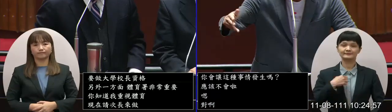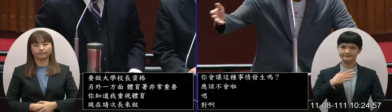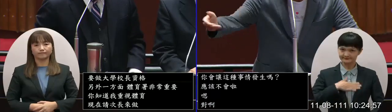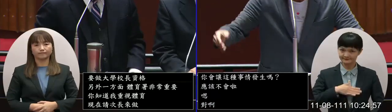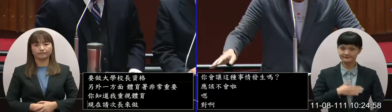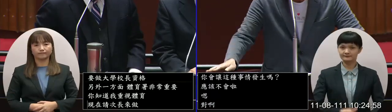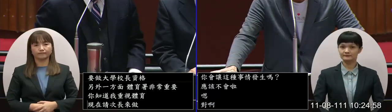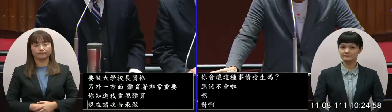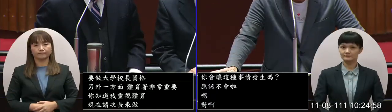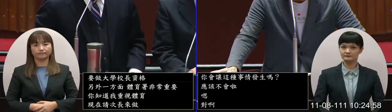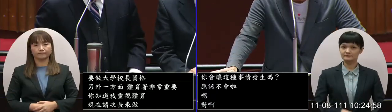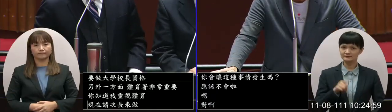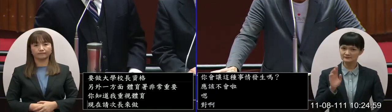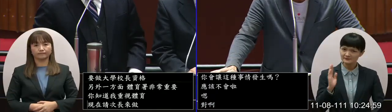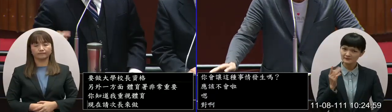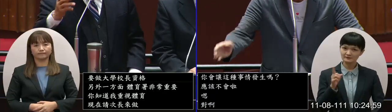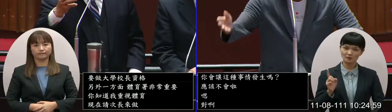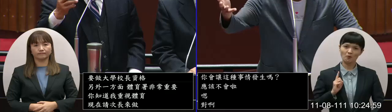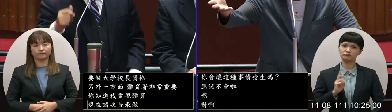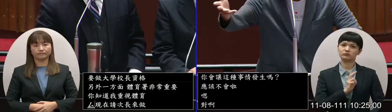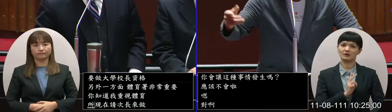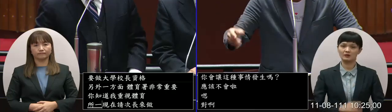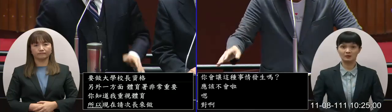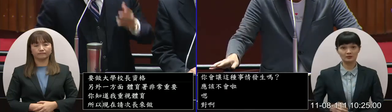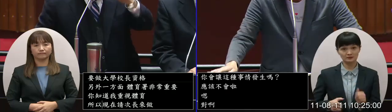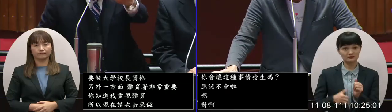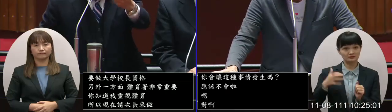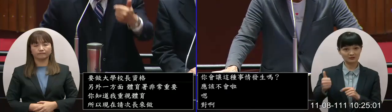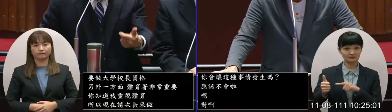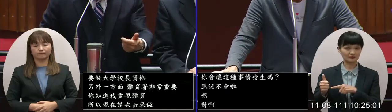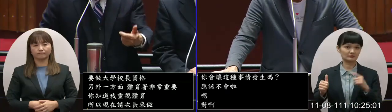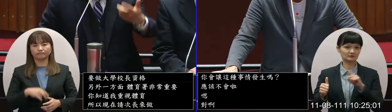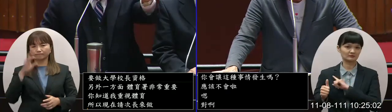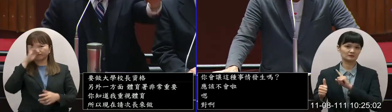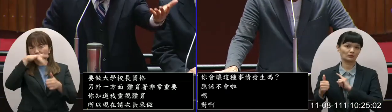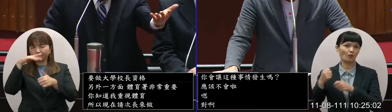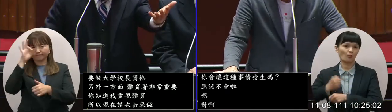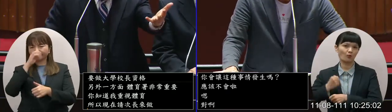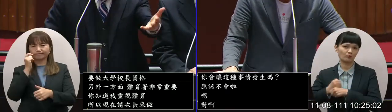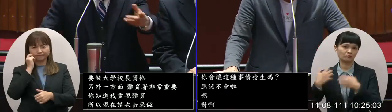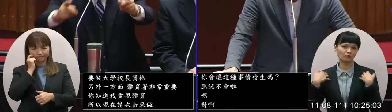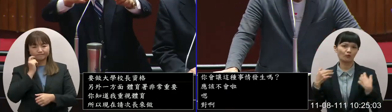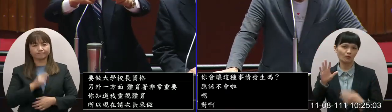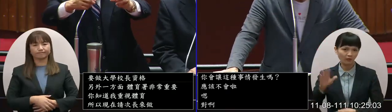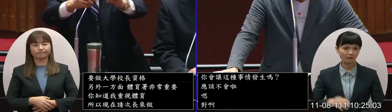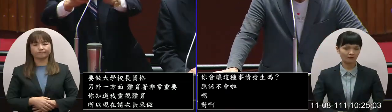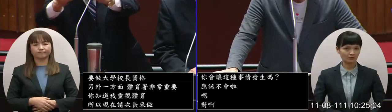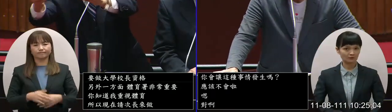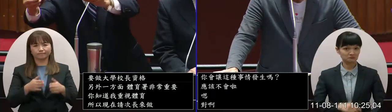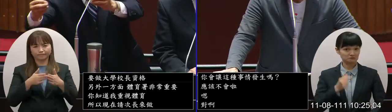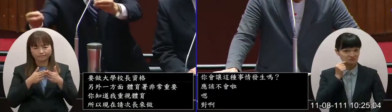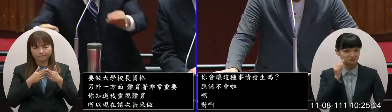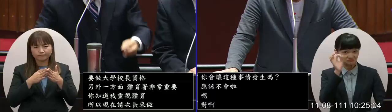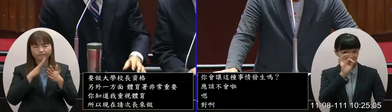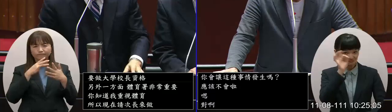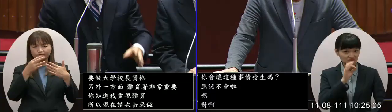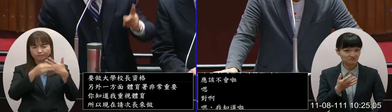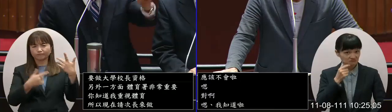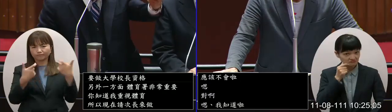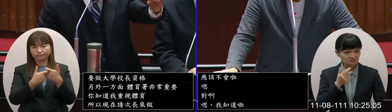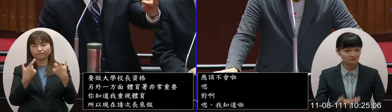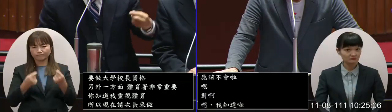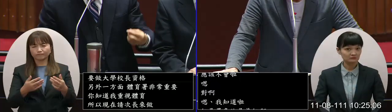但是毕竟他是兼任呐、啊，啊，次长有次长的工作、啊， 就拍吹。有当时啊， 就拍吹。 爱符合伊个资